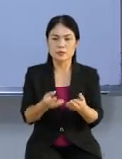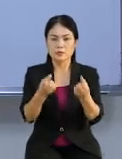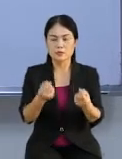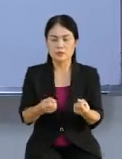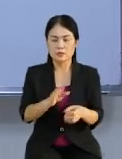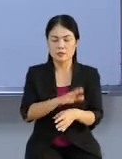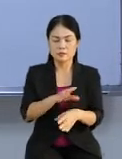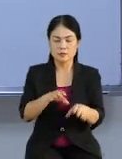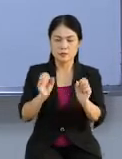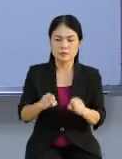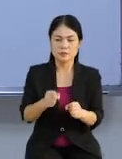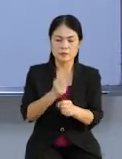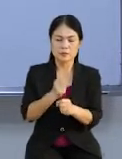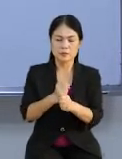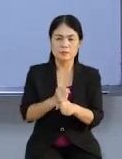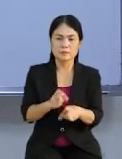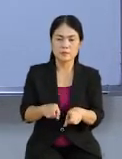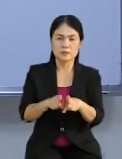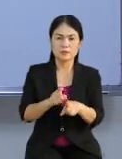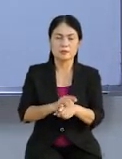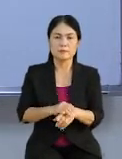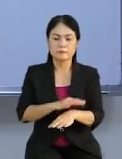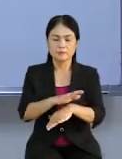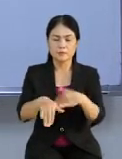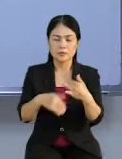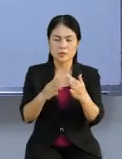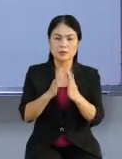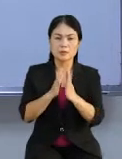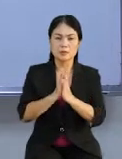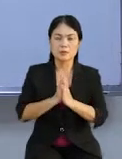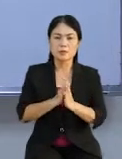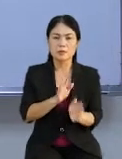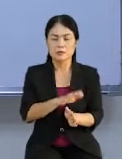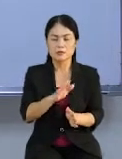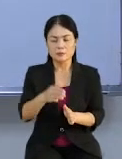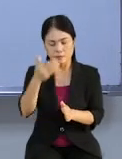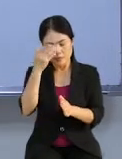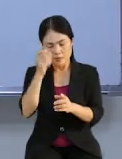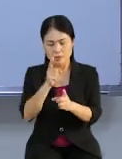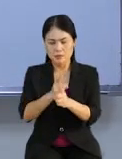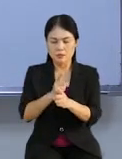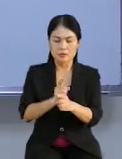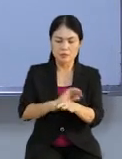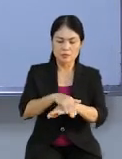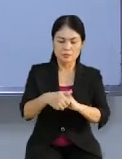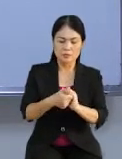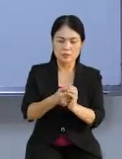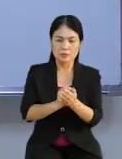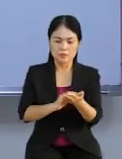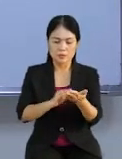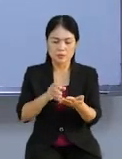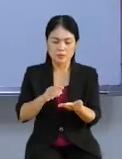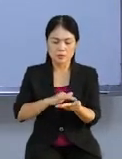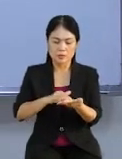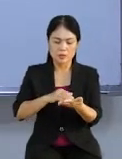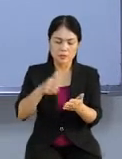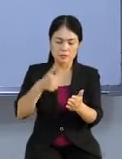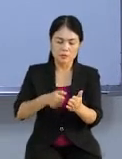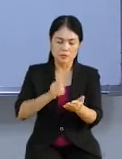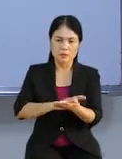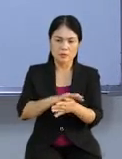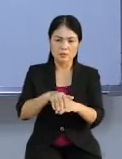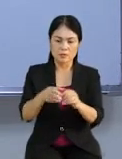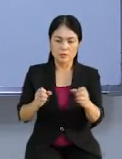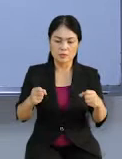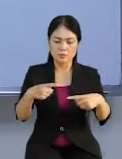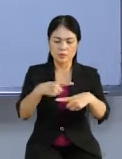ổn ổn phơ phò nè bà ọc côn hãy công phá ôn công phá trời tài liên xóm át đáy cho mùi nâng sập bụi ọc côn chéo làm bấy